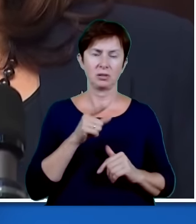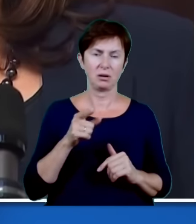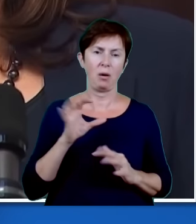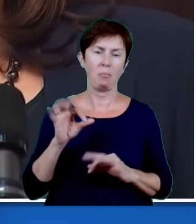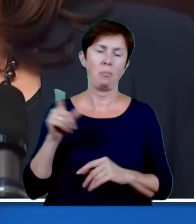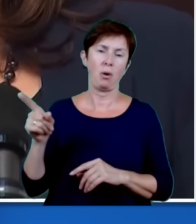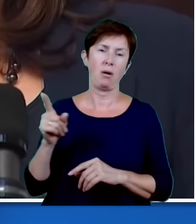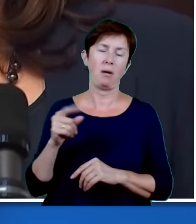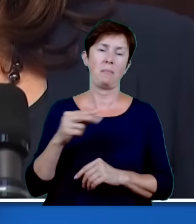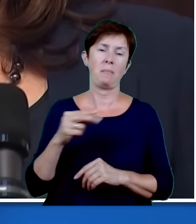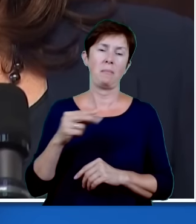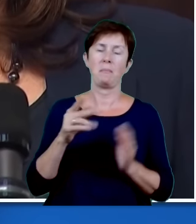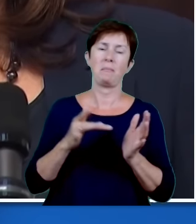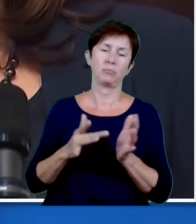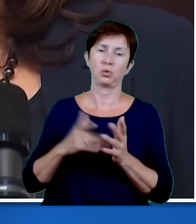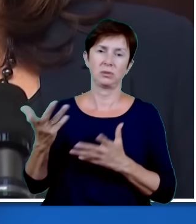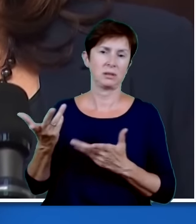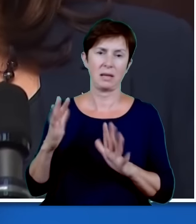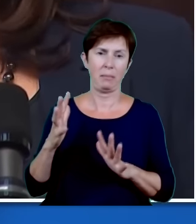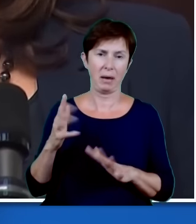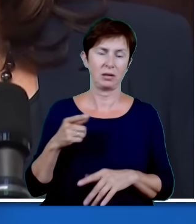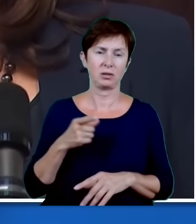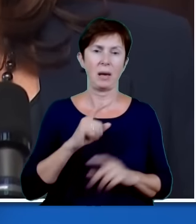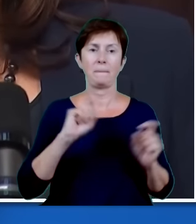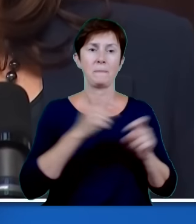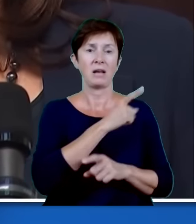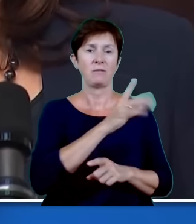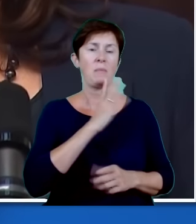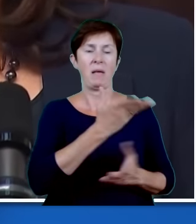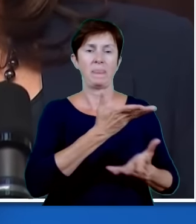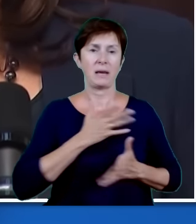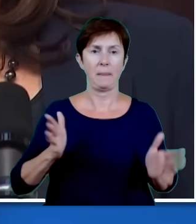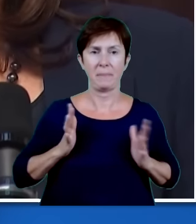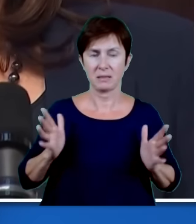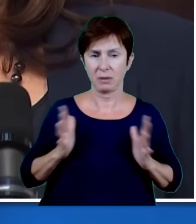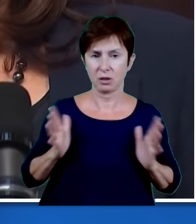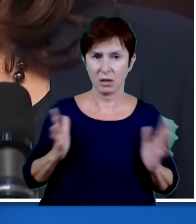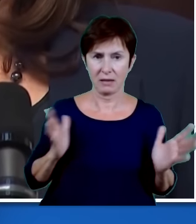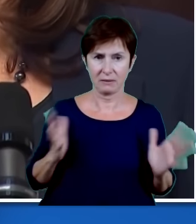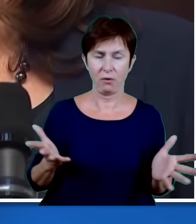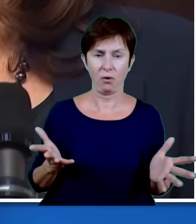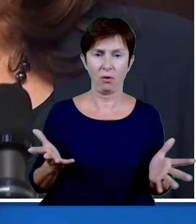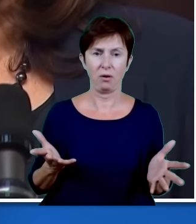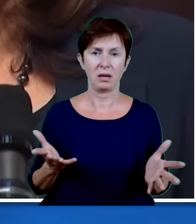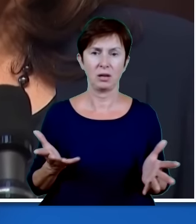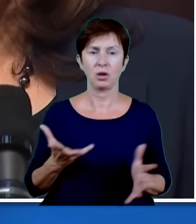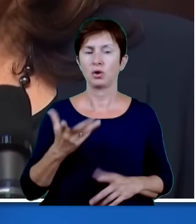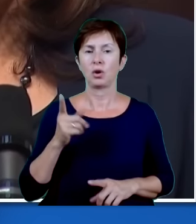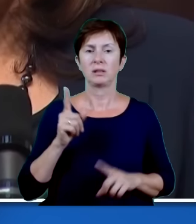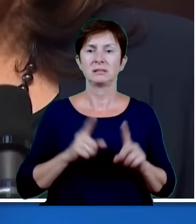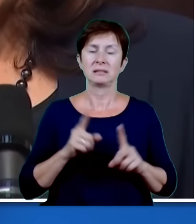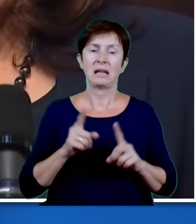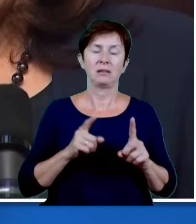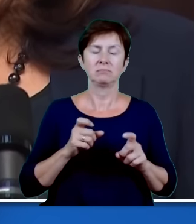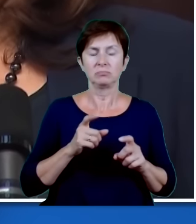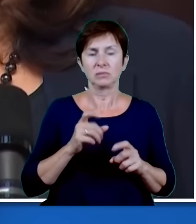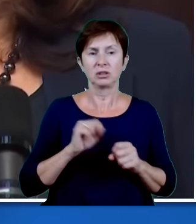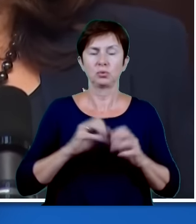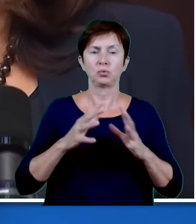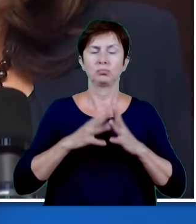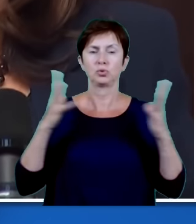krajem który zapewnia nam bezpieczeństwo czy tego chcemy czy nie niezależnie od Wielkiego programu modernizacji